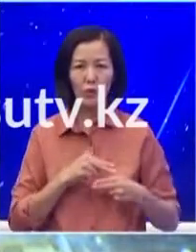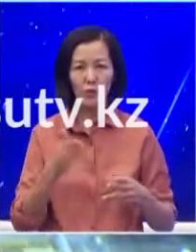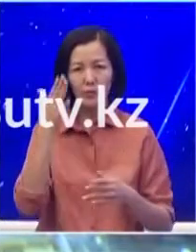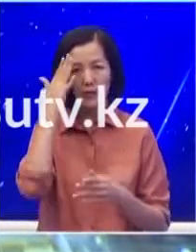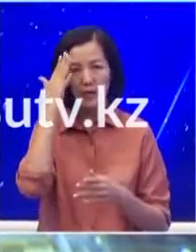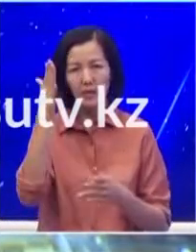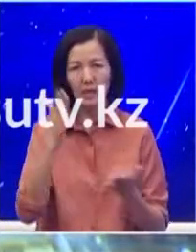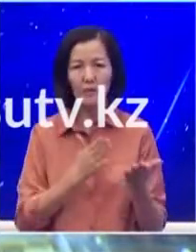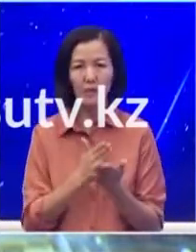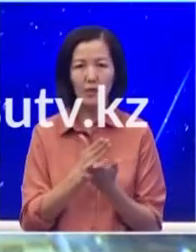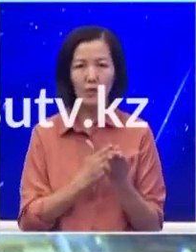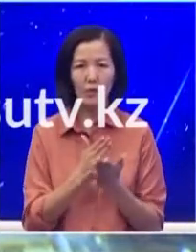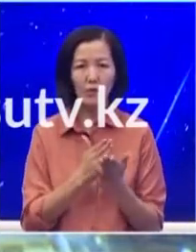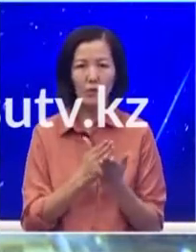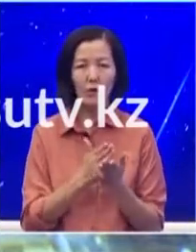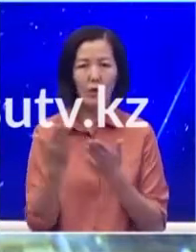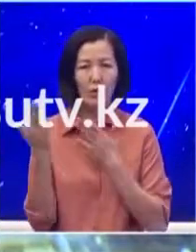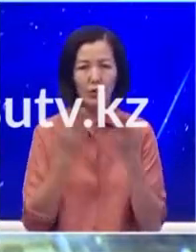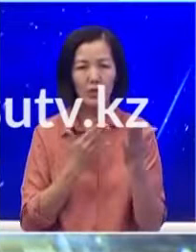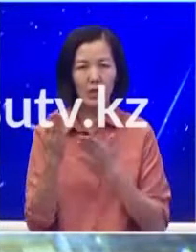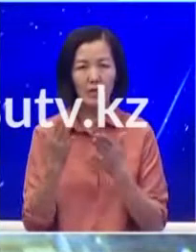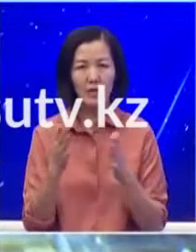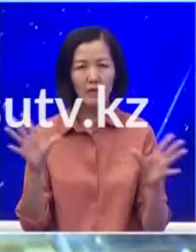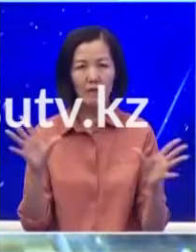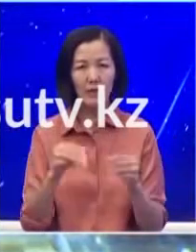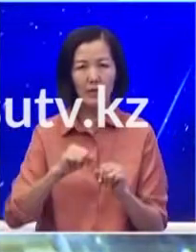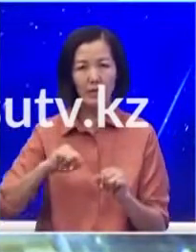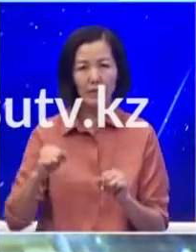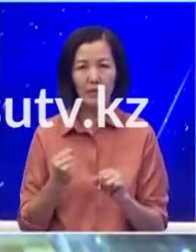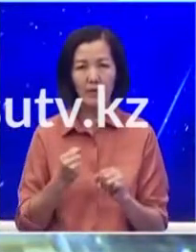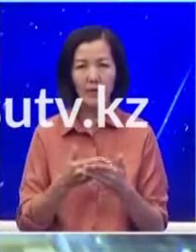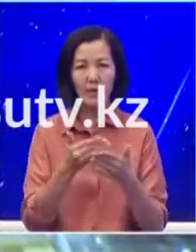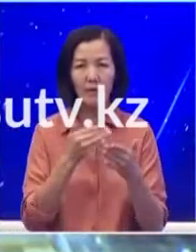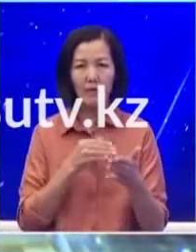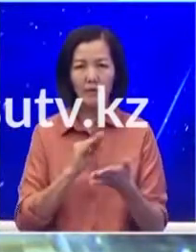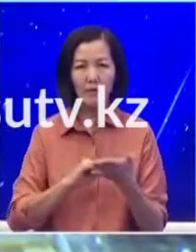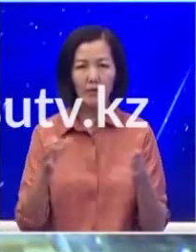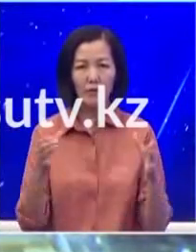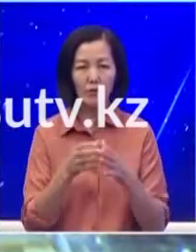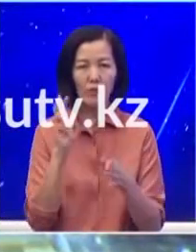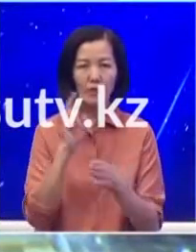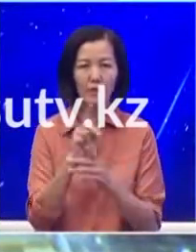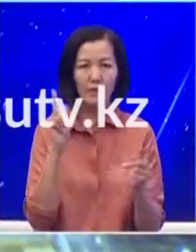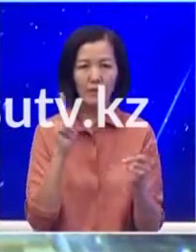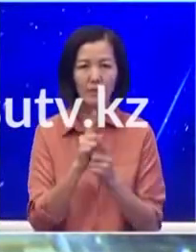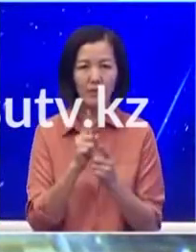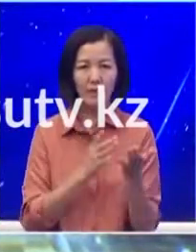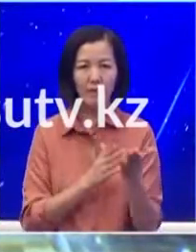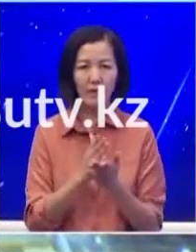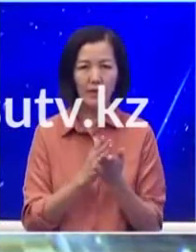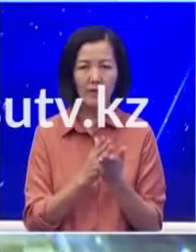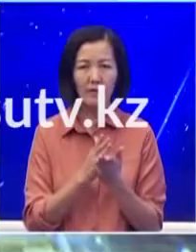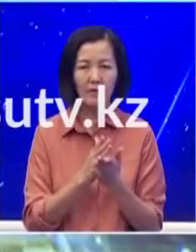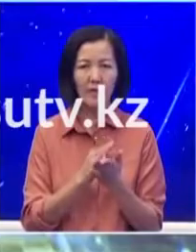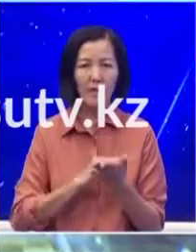она заслужила признание множества читателей и коллег. В преддверии Дня журналистики наша съемочная группа встретилась со знаменитым ветераном